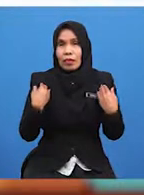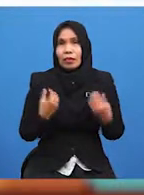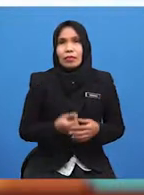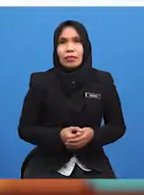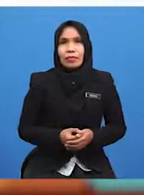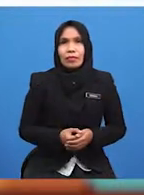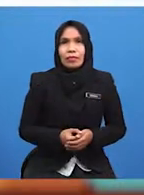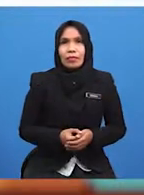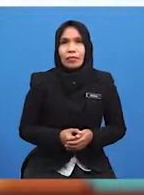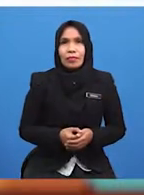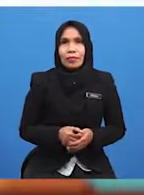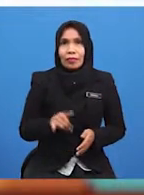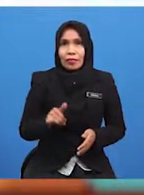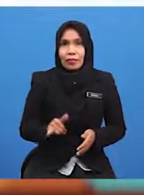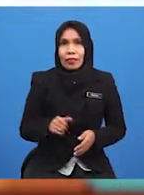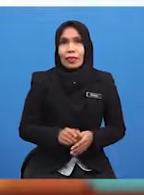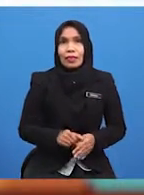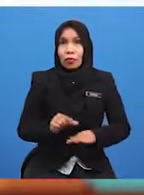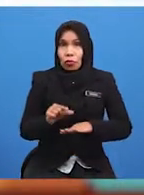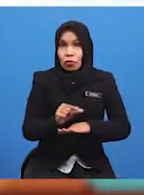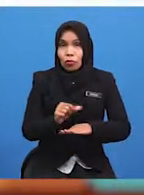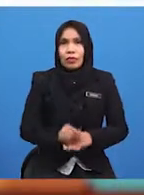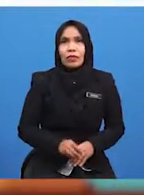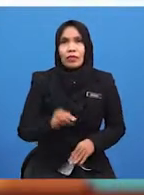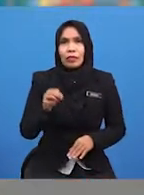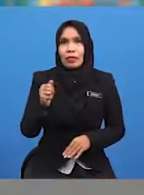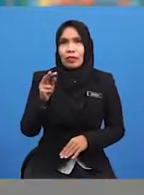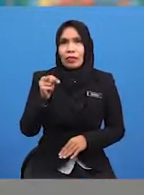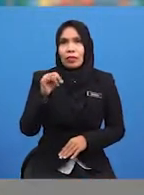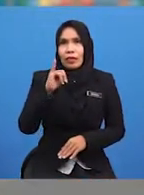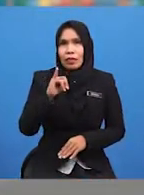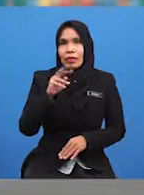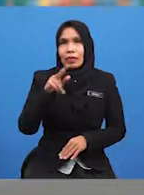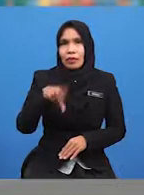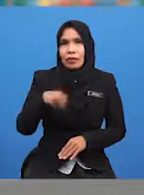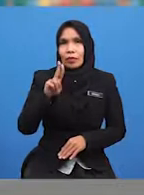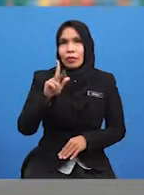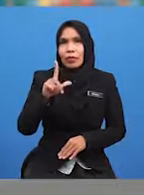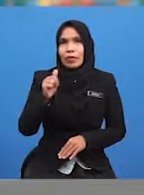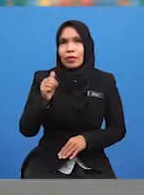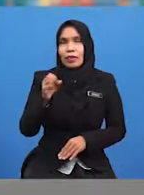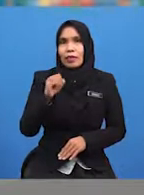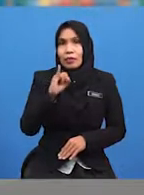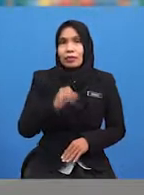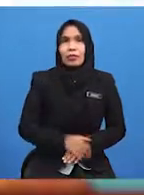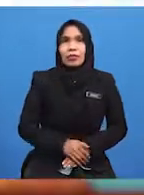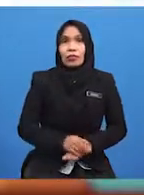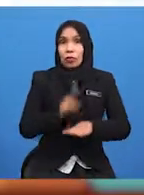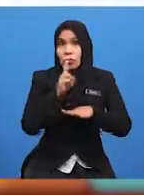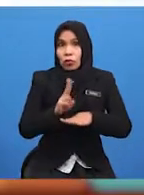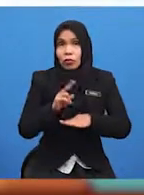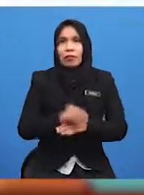antaranya termasuk manipulasi hutan dan desakan serta melalui perjanjian